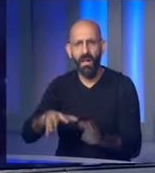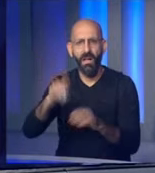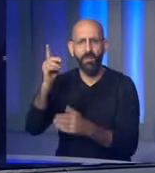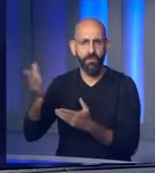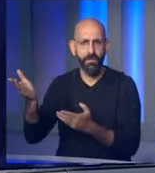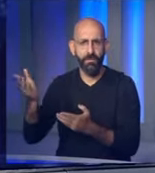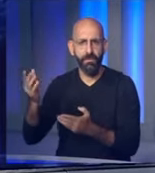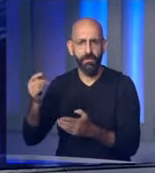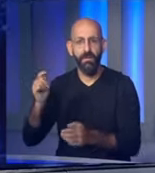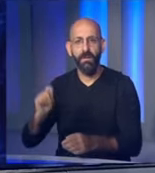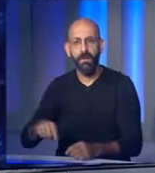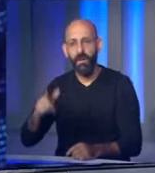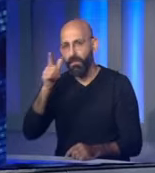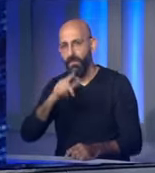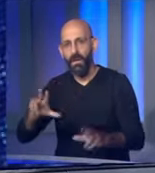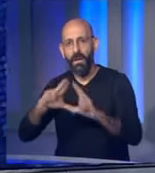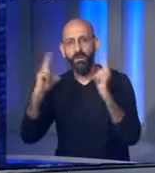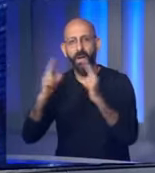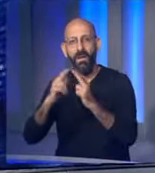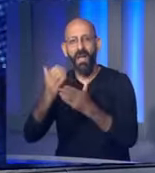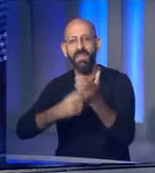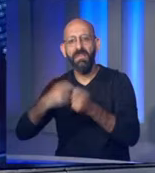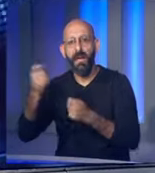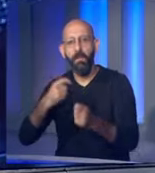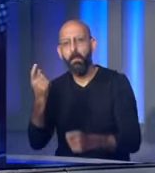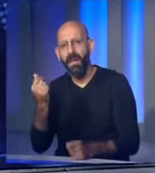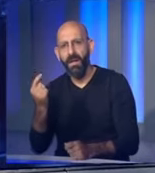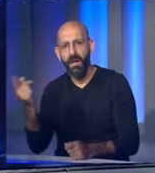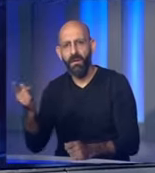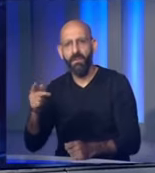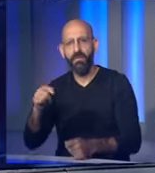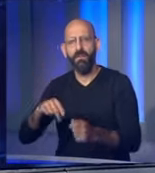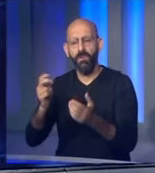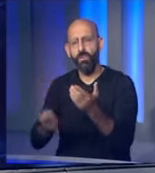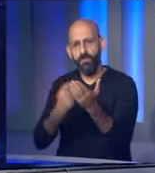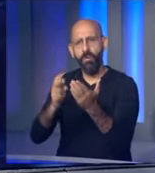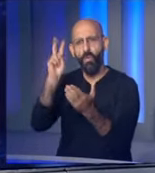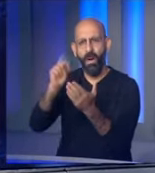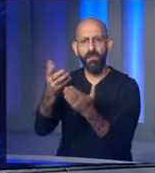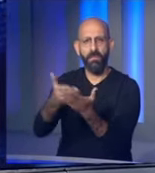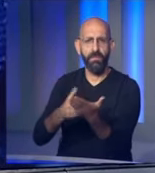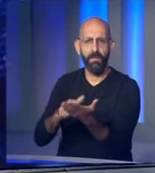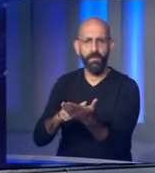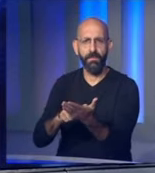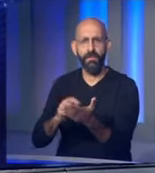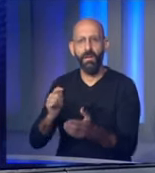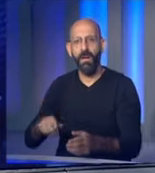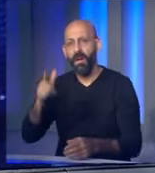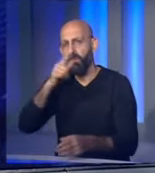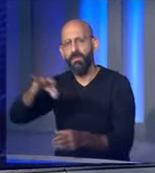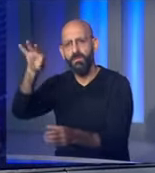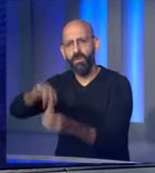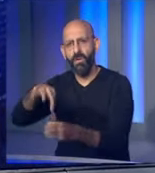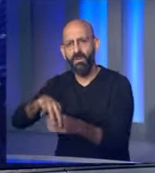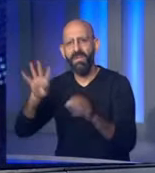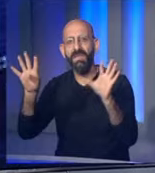الفتره من اثنين تشرين الثاني الحالي ولغايه 11 منه وكانت الخارجيه اعلنت ان اللجنه الاقتصاديه والماليه في الامم